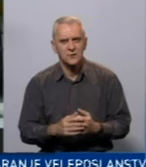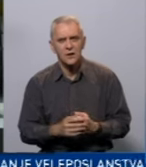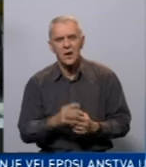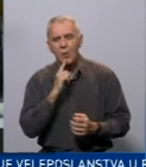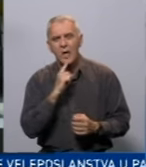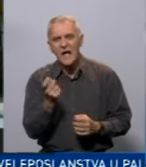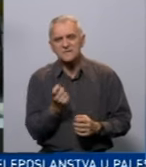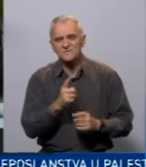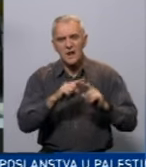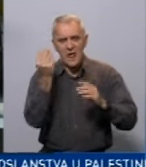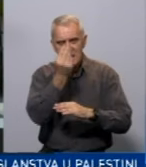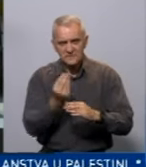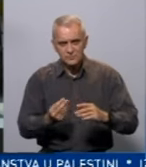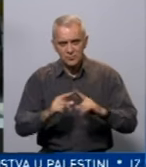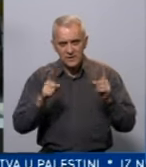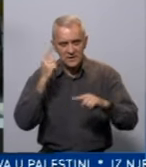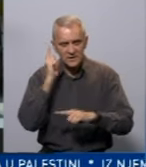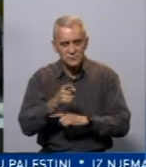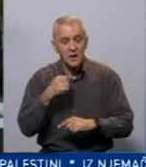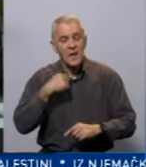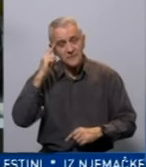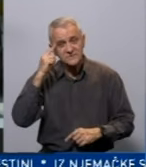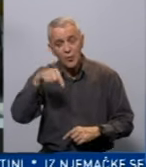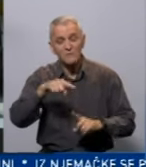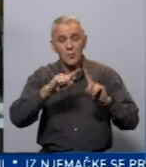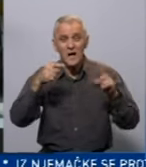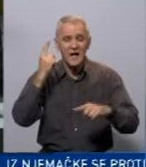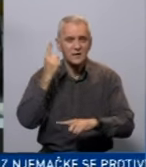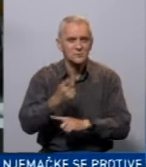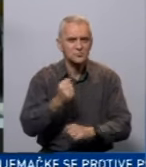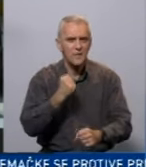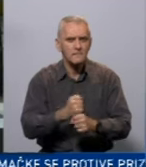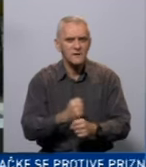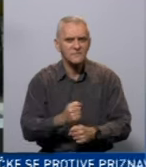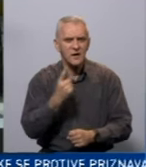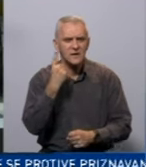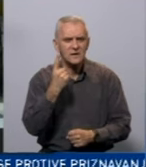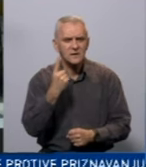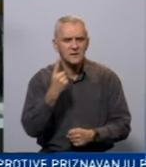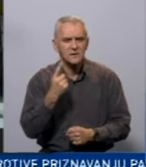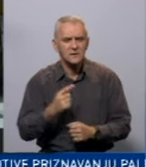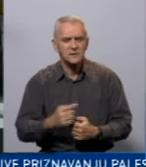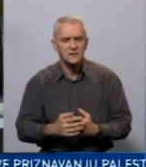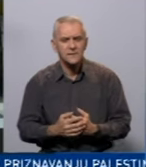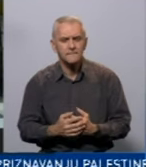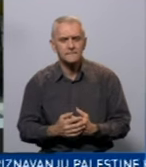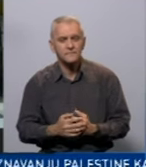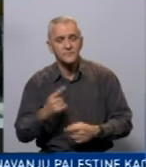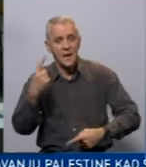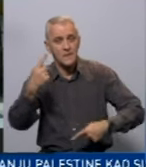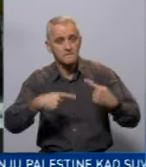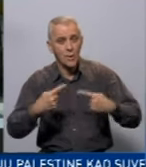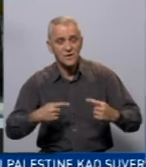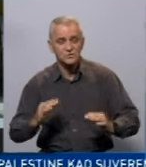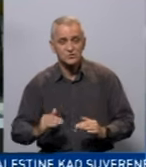ja bih rekao da se ovom rezolucijom stvara jedan istorijski podsticaj da se na političkom